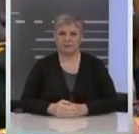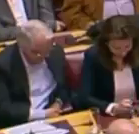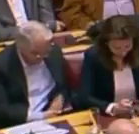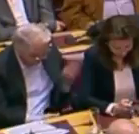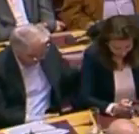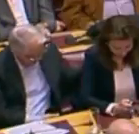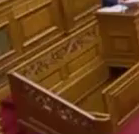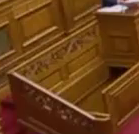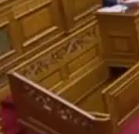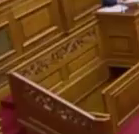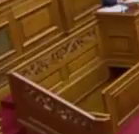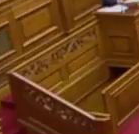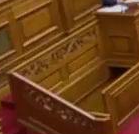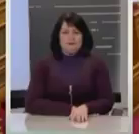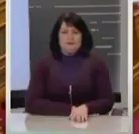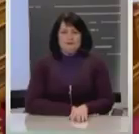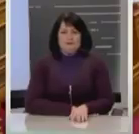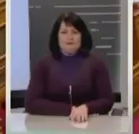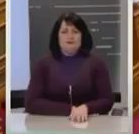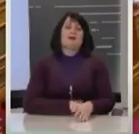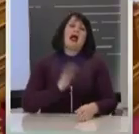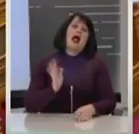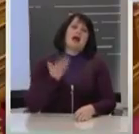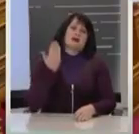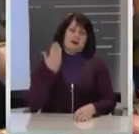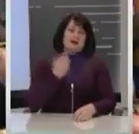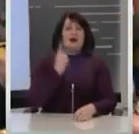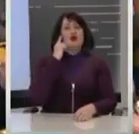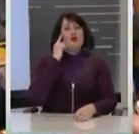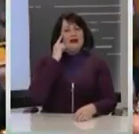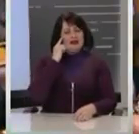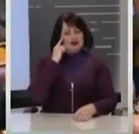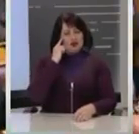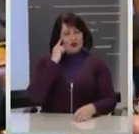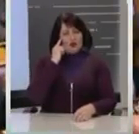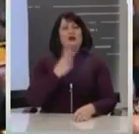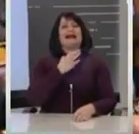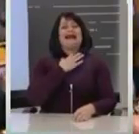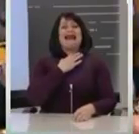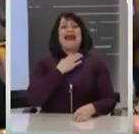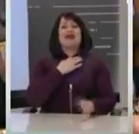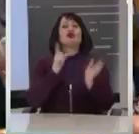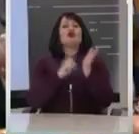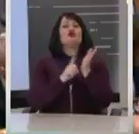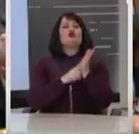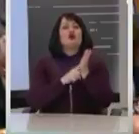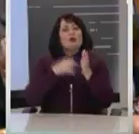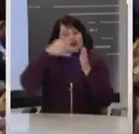συνάδελφοι, ότι χρειάζονται βαθιές τομές στο θεσμικό πλαίσιο,